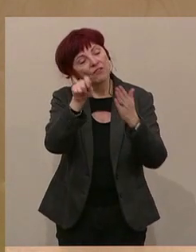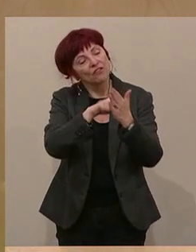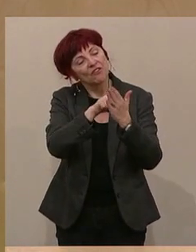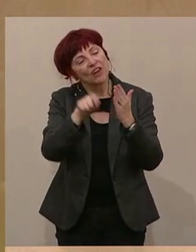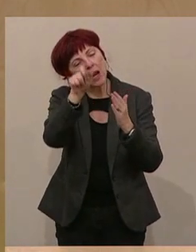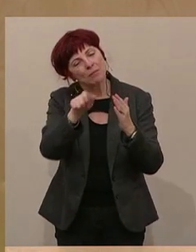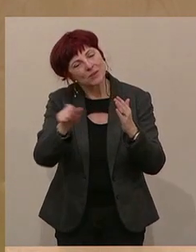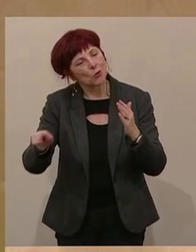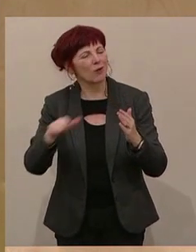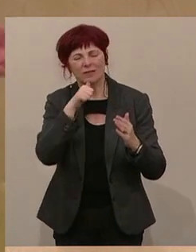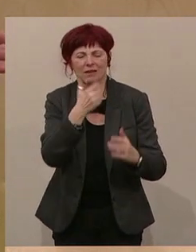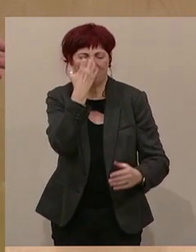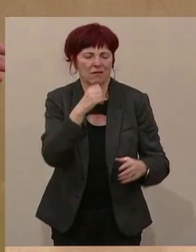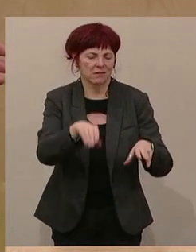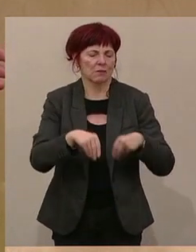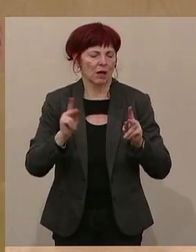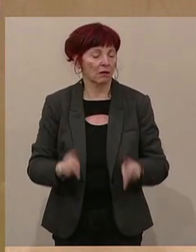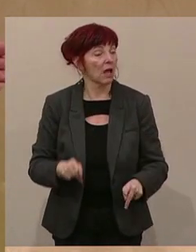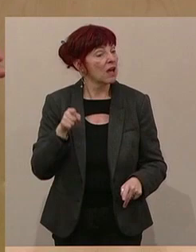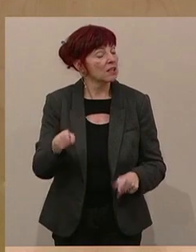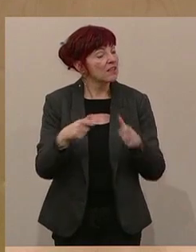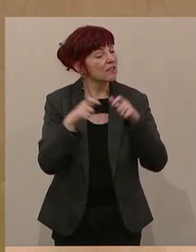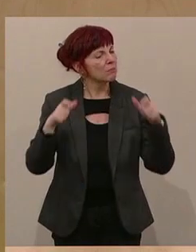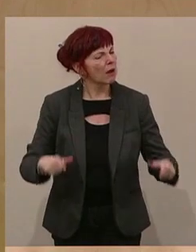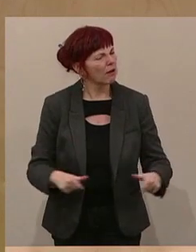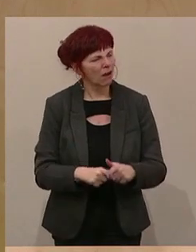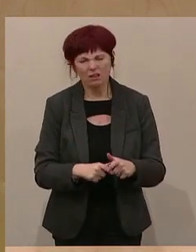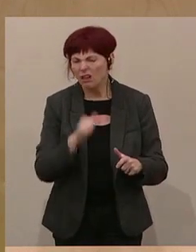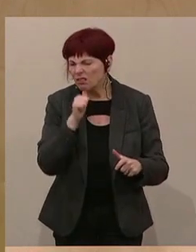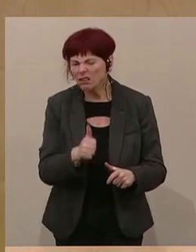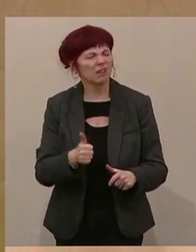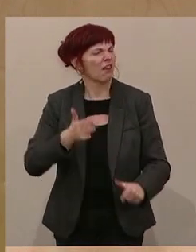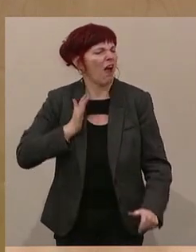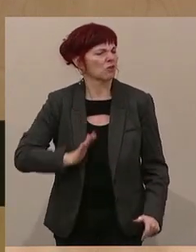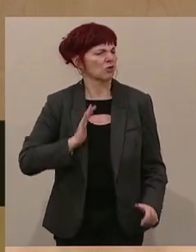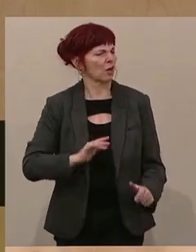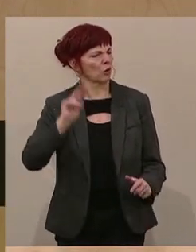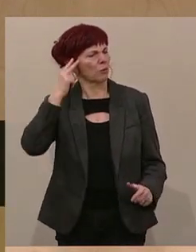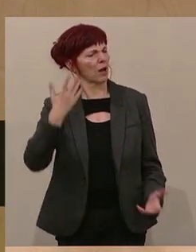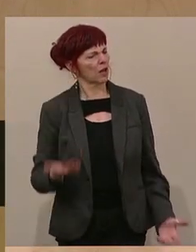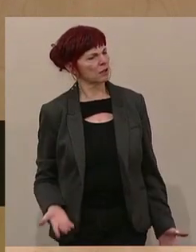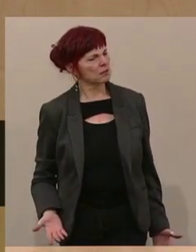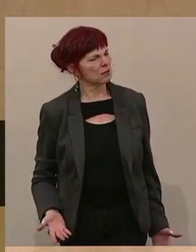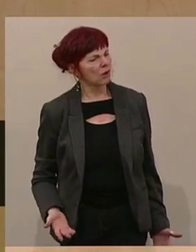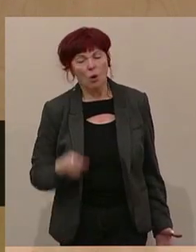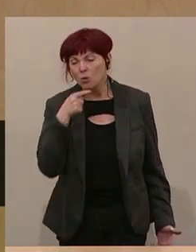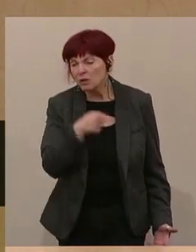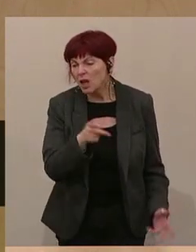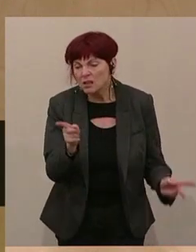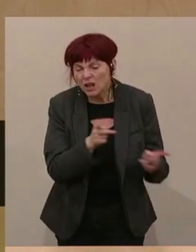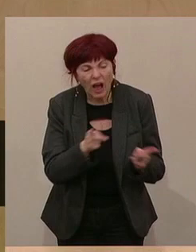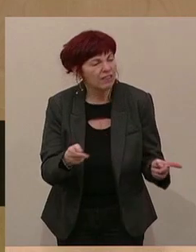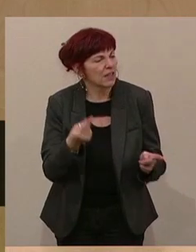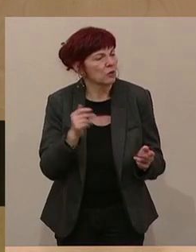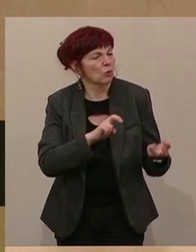überhaupt nichts zu tun, weil nämlich jegliche Finanzierung fehlt und diese Sachen so überhaupt nicht umzusetzen sind. Und wissen